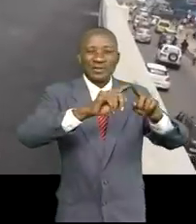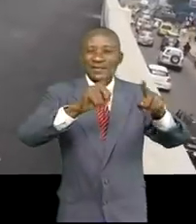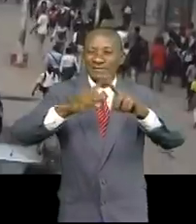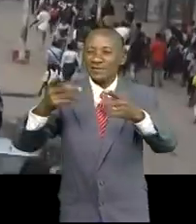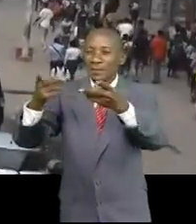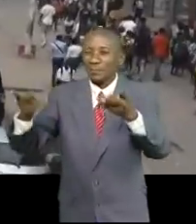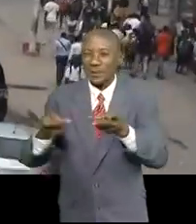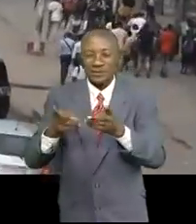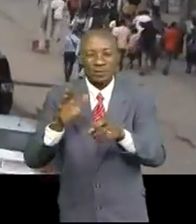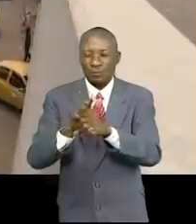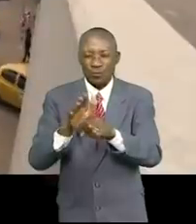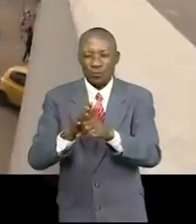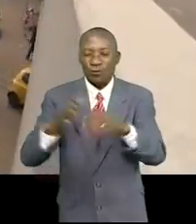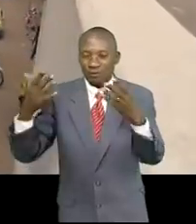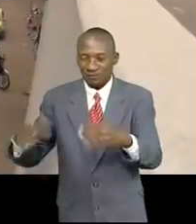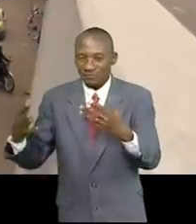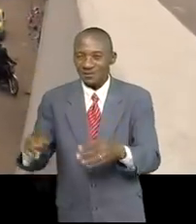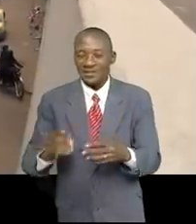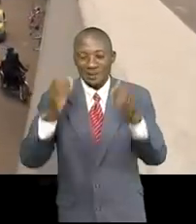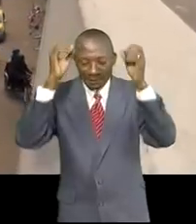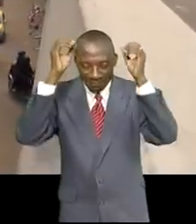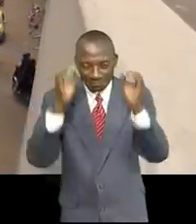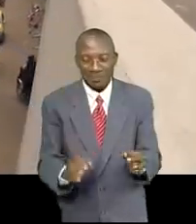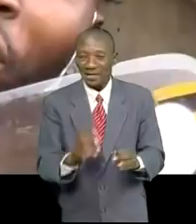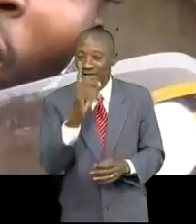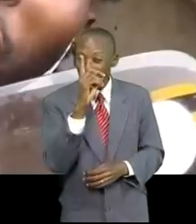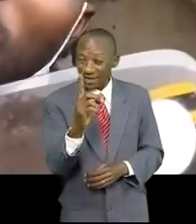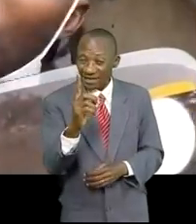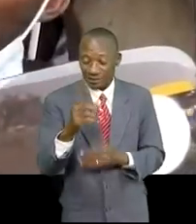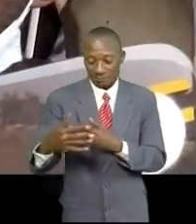de la Libération, ex 24 novembre, sera bientôt prêt.